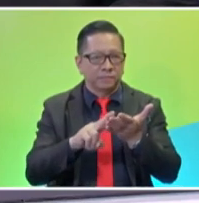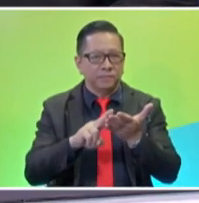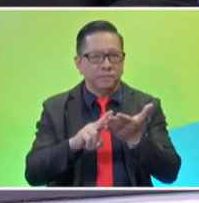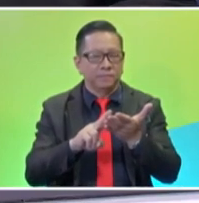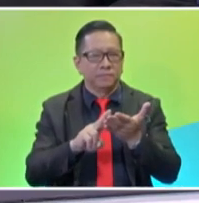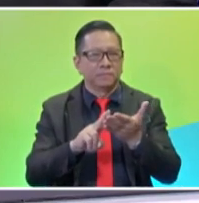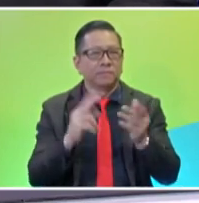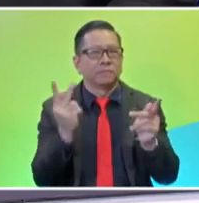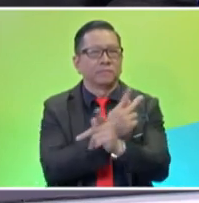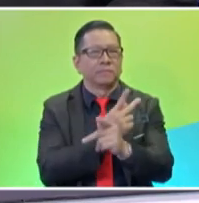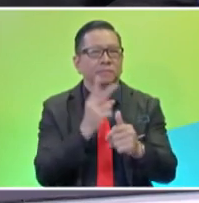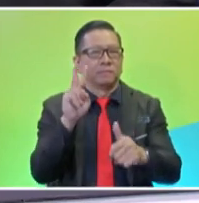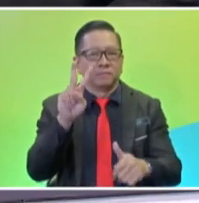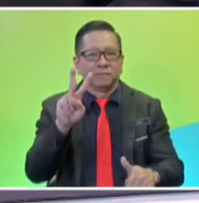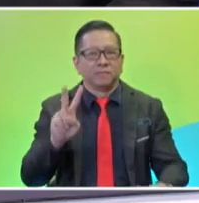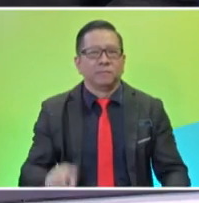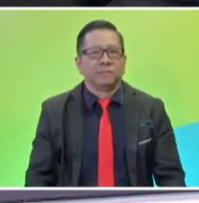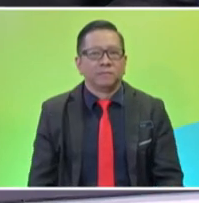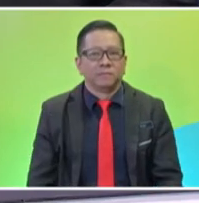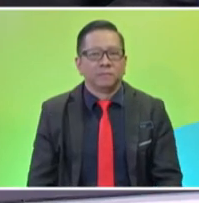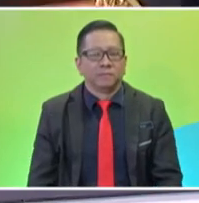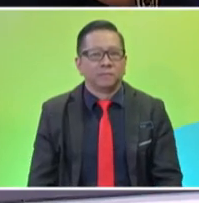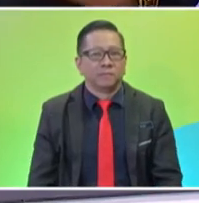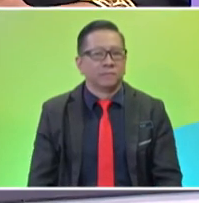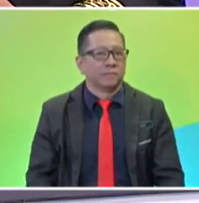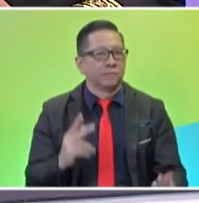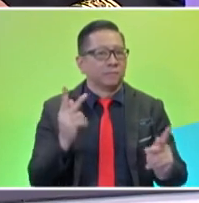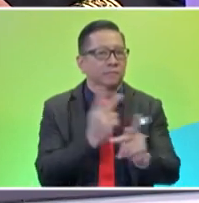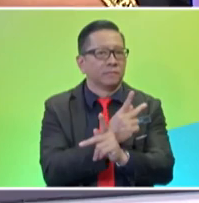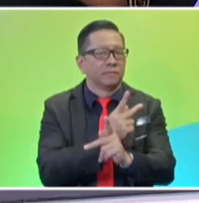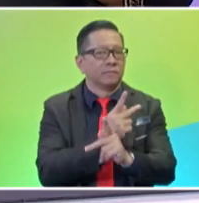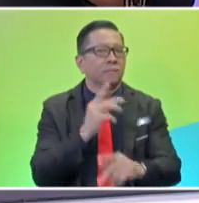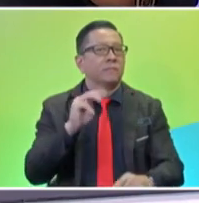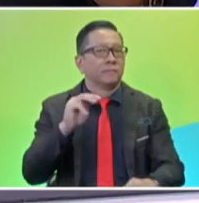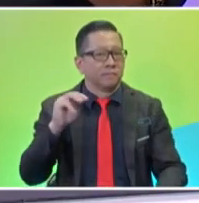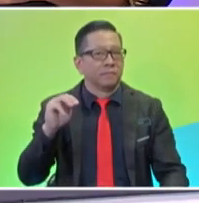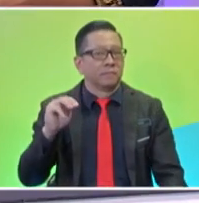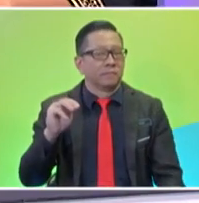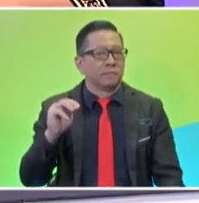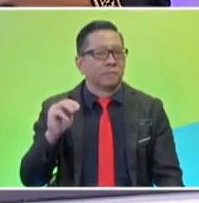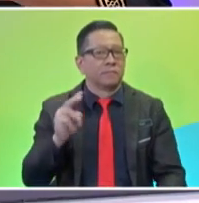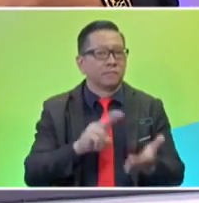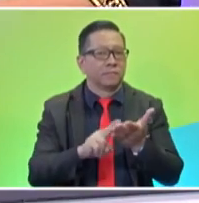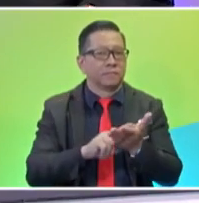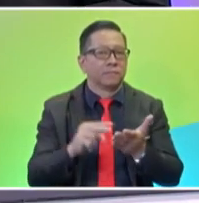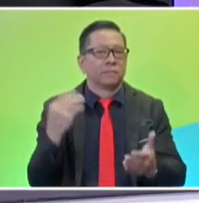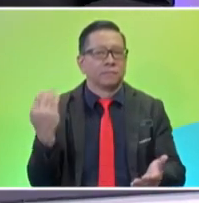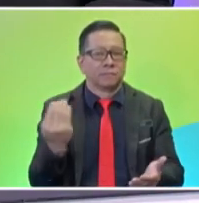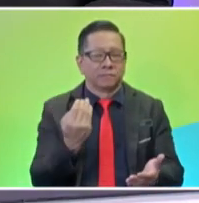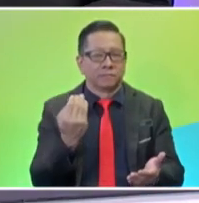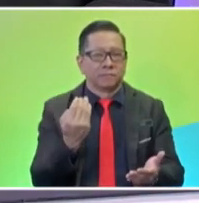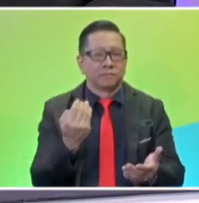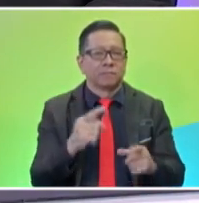yang kedua hal yang kedua tadi anak murid kita menggunakan intonasi jeda yang betul